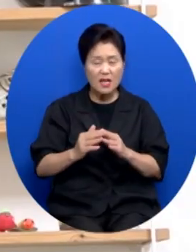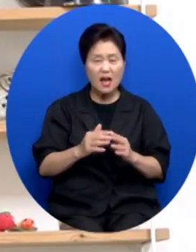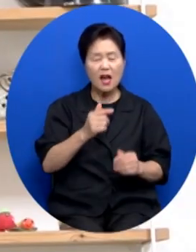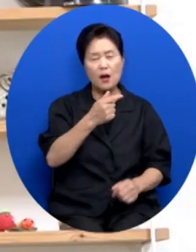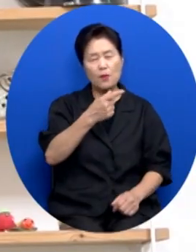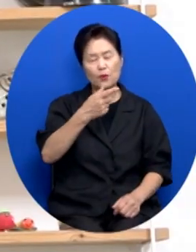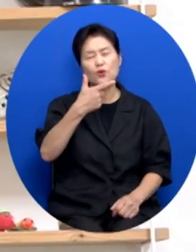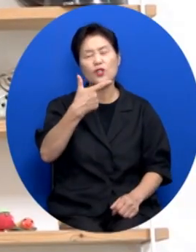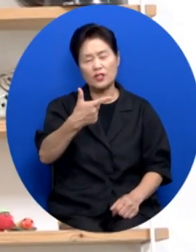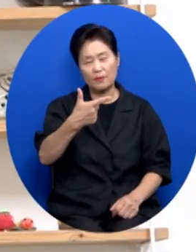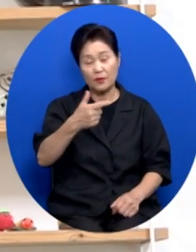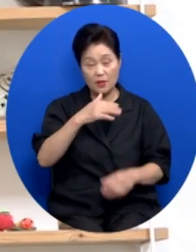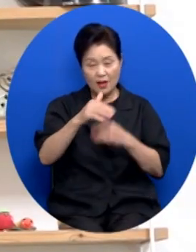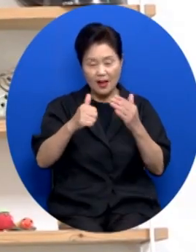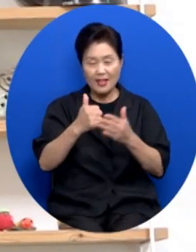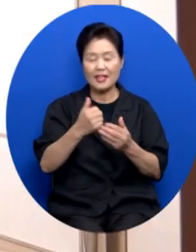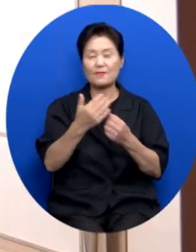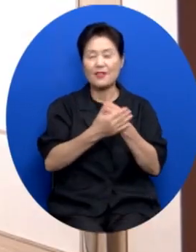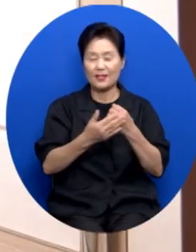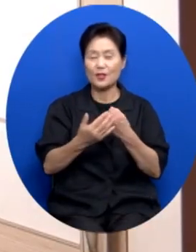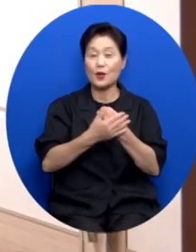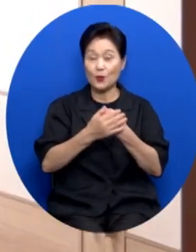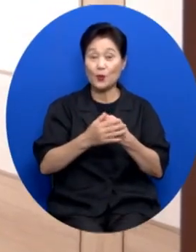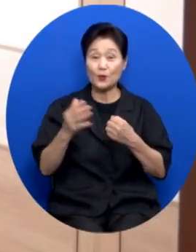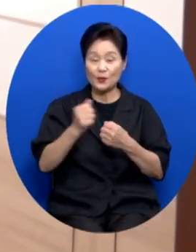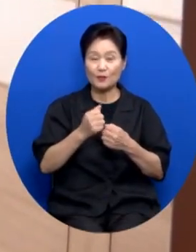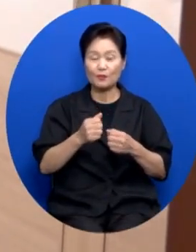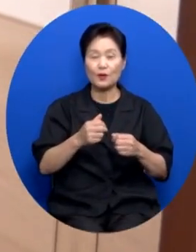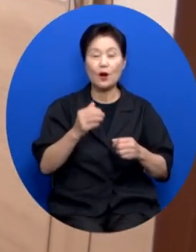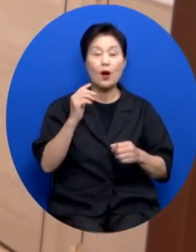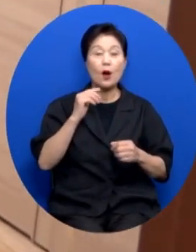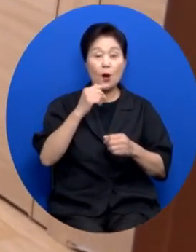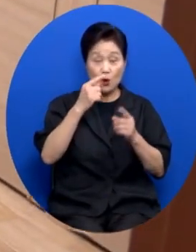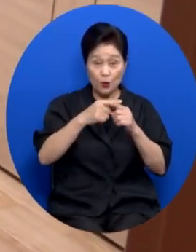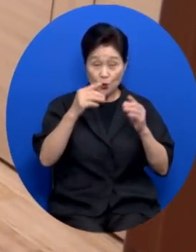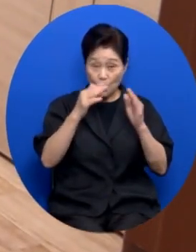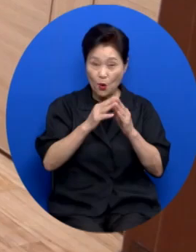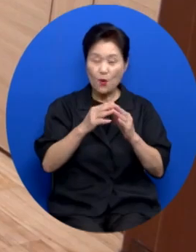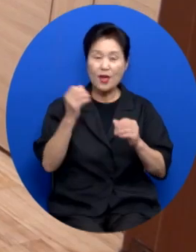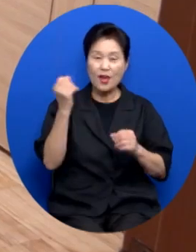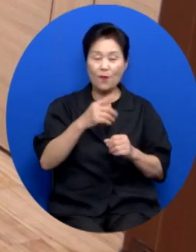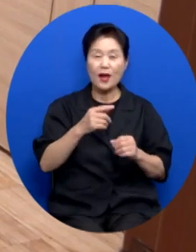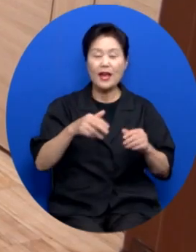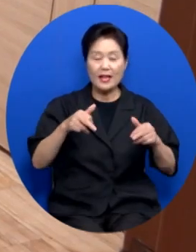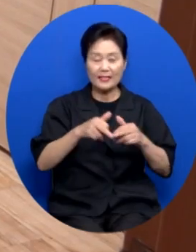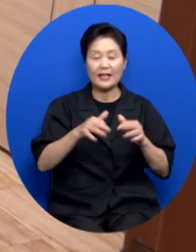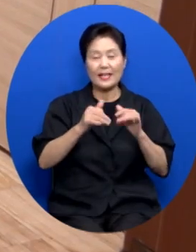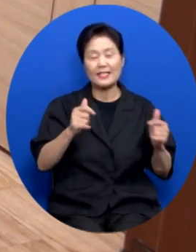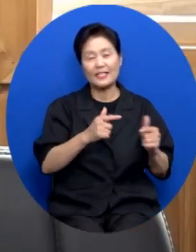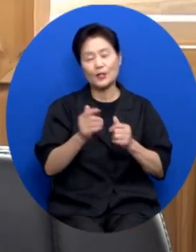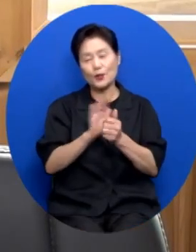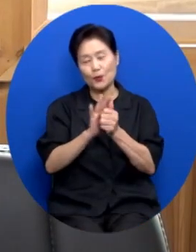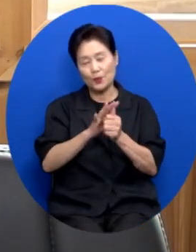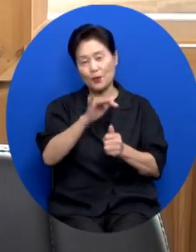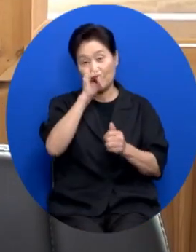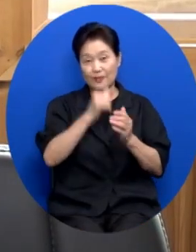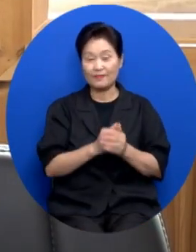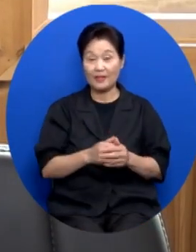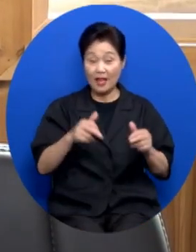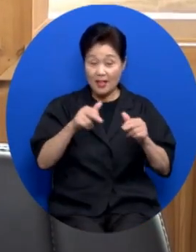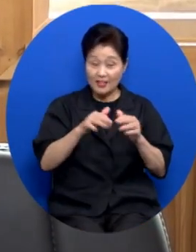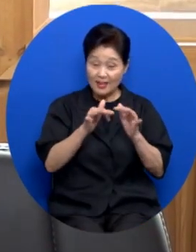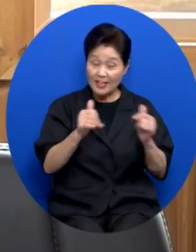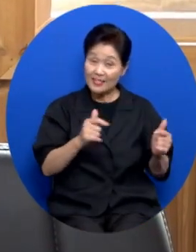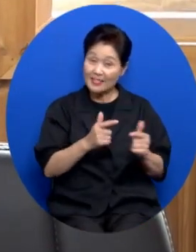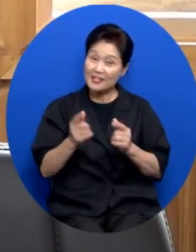하나님의 능력과 도우심으로 목회와 장애인 돌봄 사역을 이어가고 있다고 밝혔습니다. 이 친구들을 만나서 예수님의